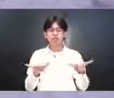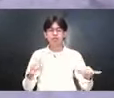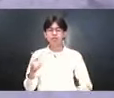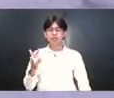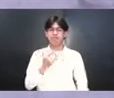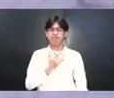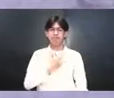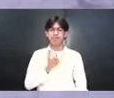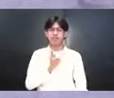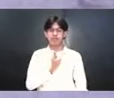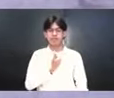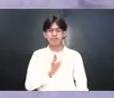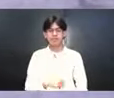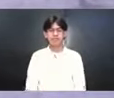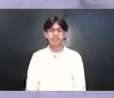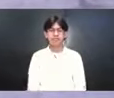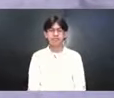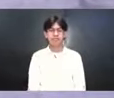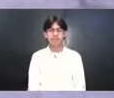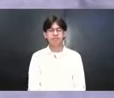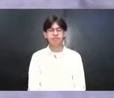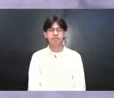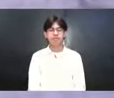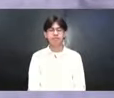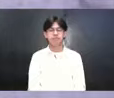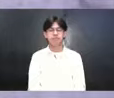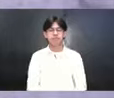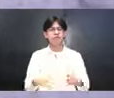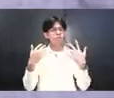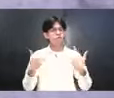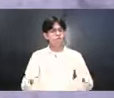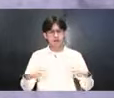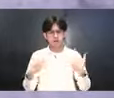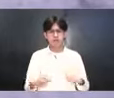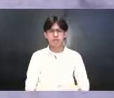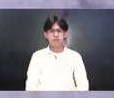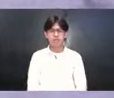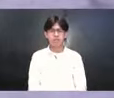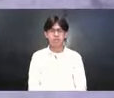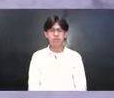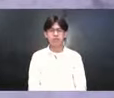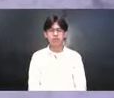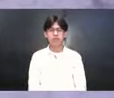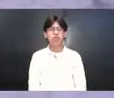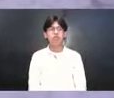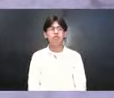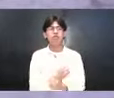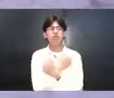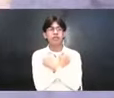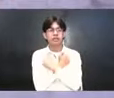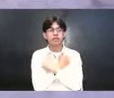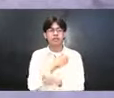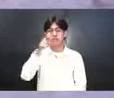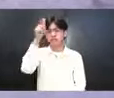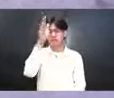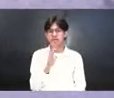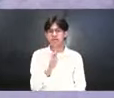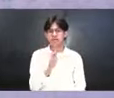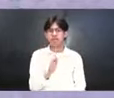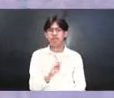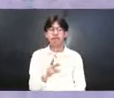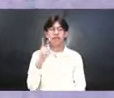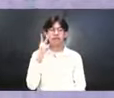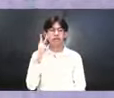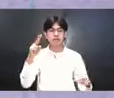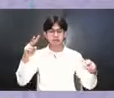yourself. Grabe, no? Bigat. Halos kapantay ng pag-ibig mo sa Diyos. Kaya tingnan niyo ako,